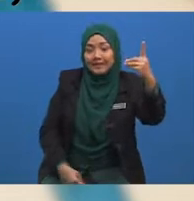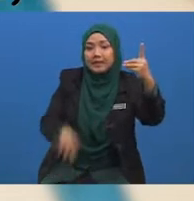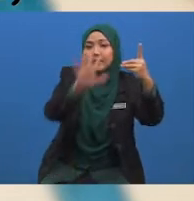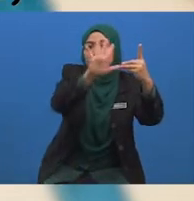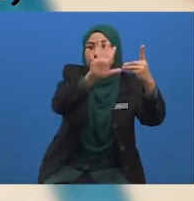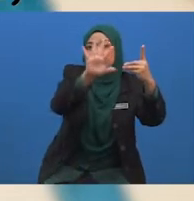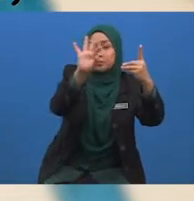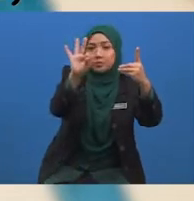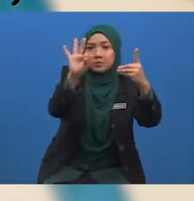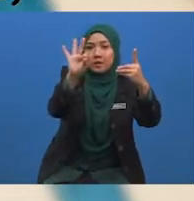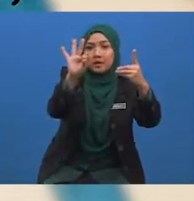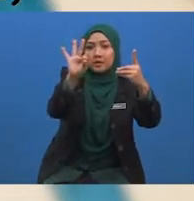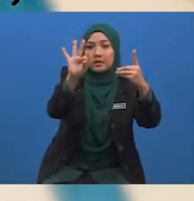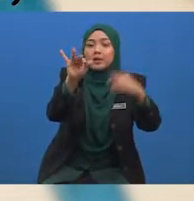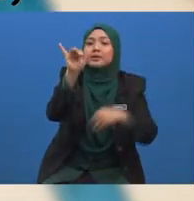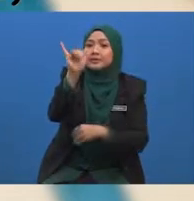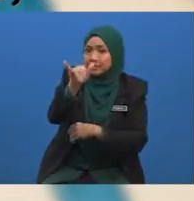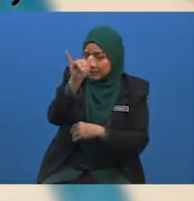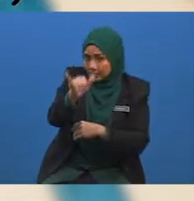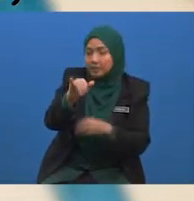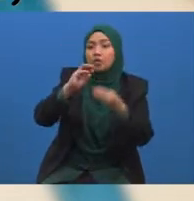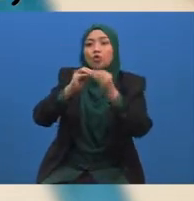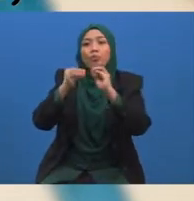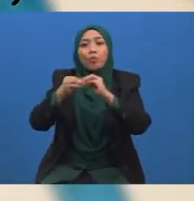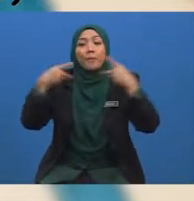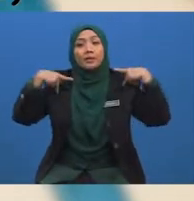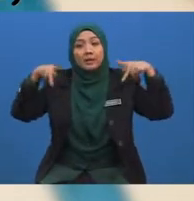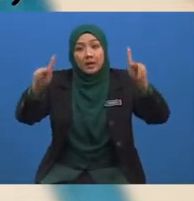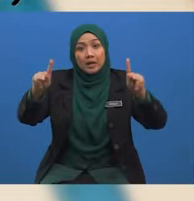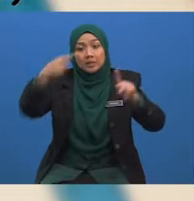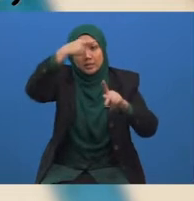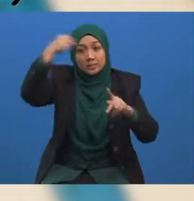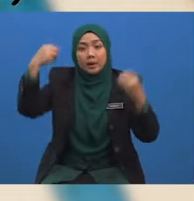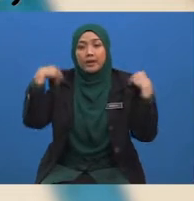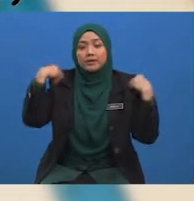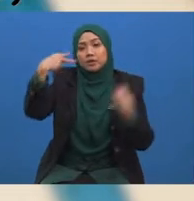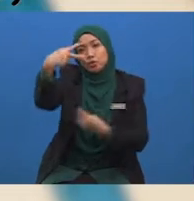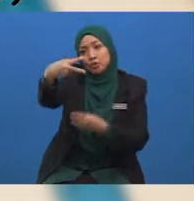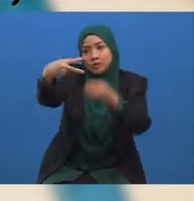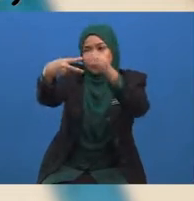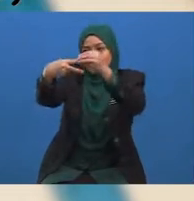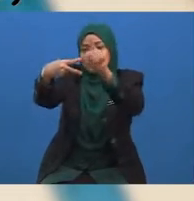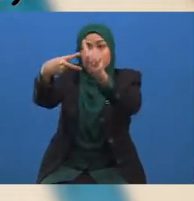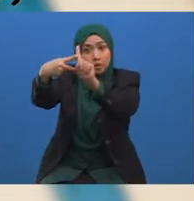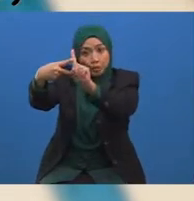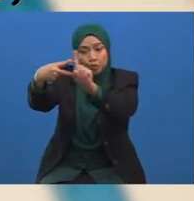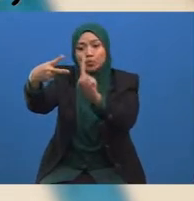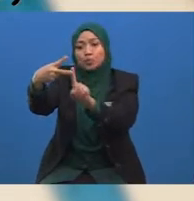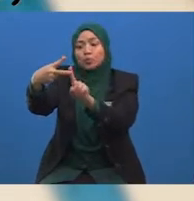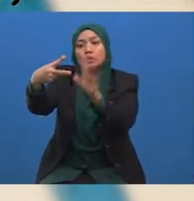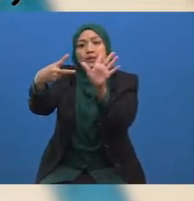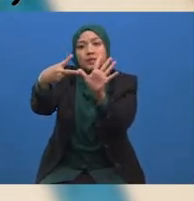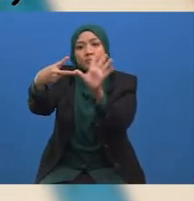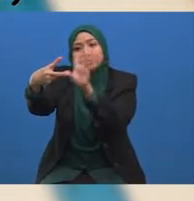59 juga merupakan nombor perdana yang hanya boleh dibahagi dengan dirinya